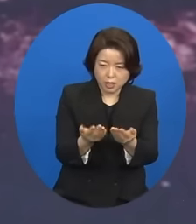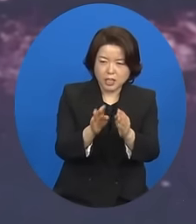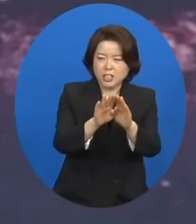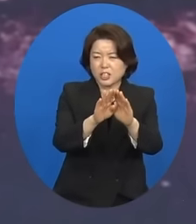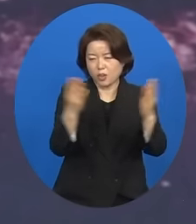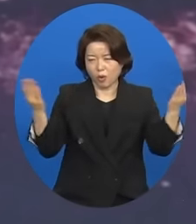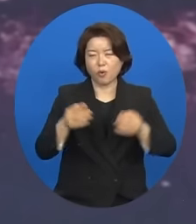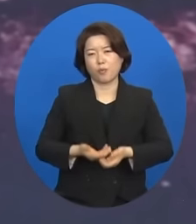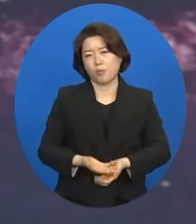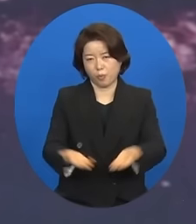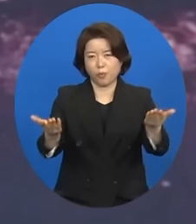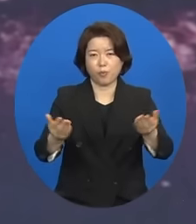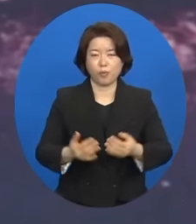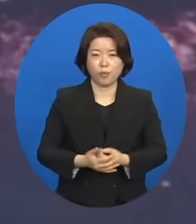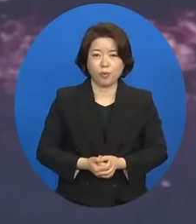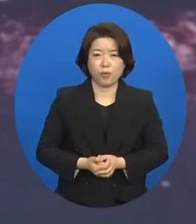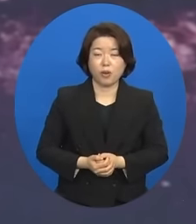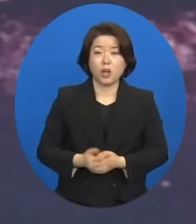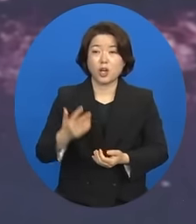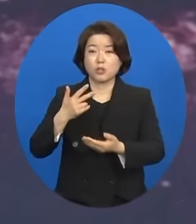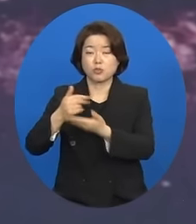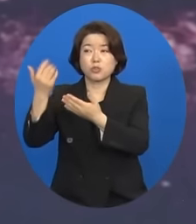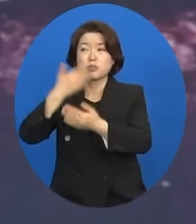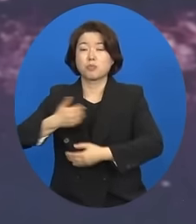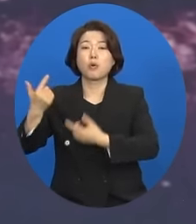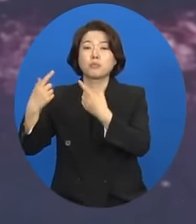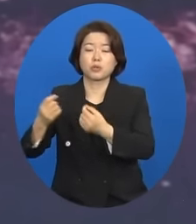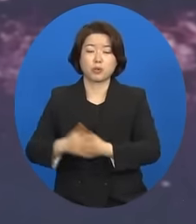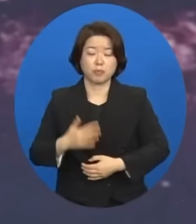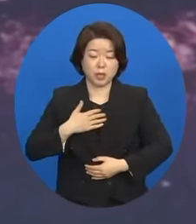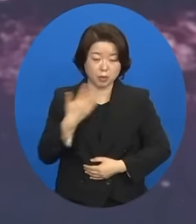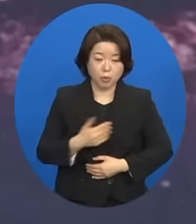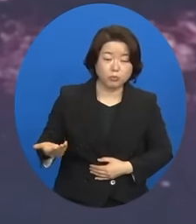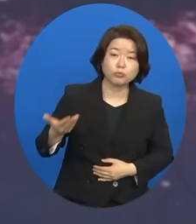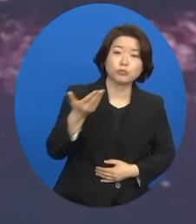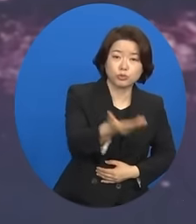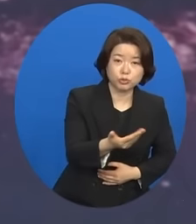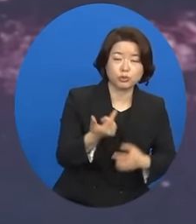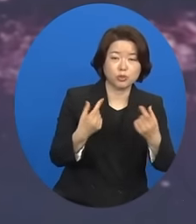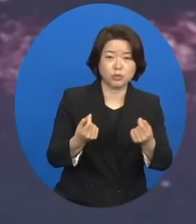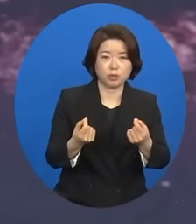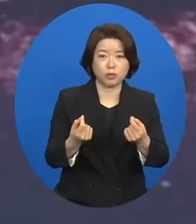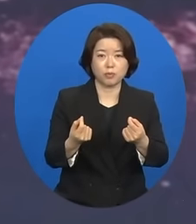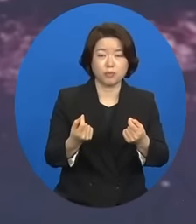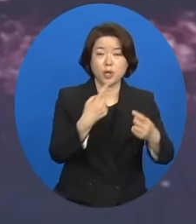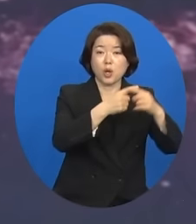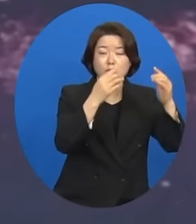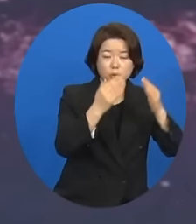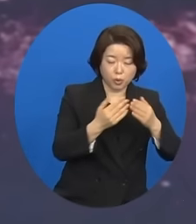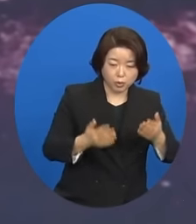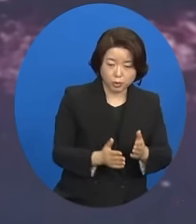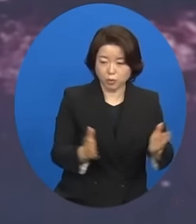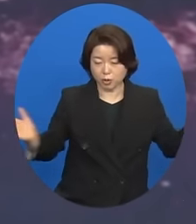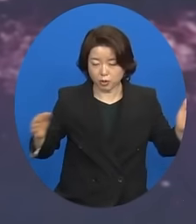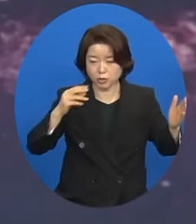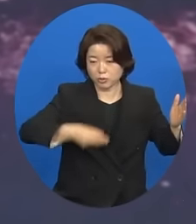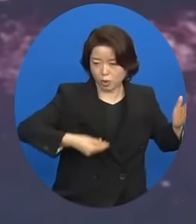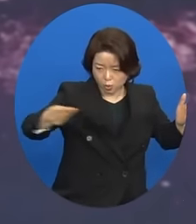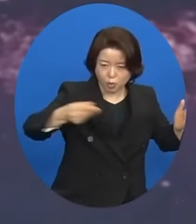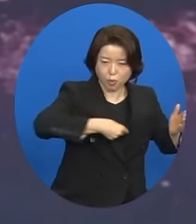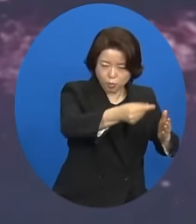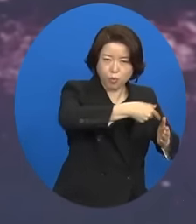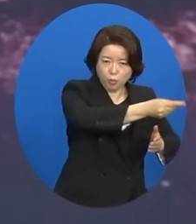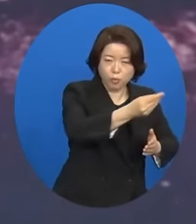몸과 같이 같이 주님이 너희가 살기 위해 내 몸을 주었다는 것처럼 내어지는 성 육신적인 교회가 되야 된다는 것을